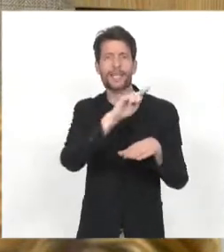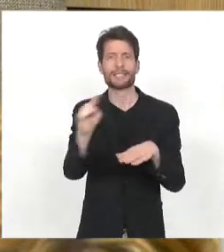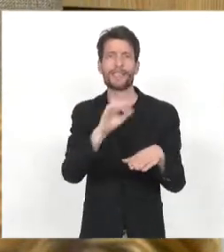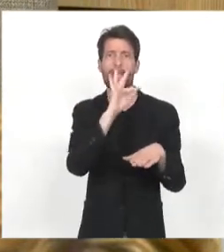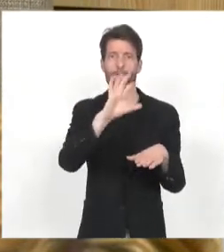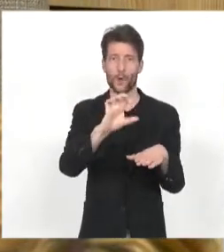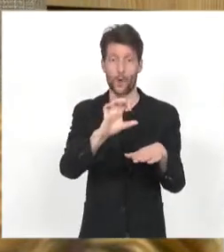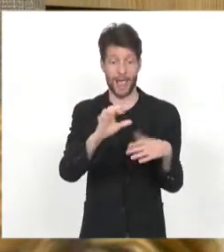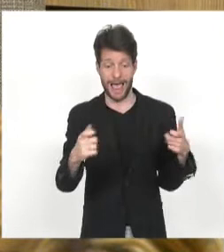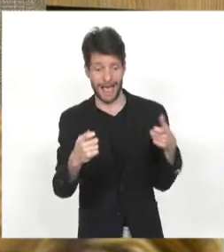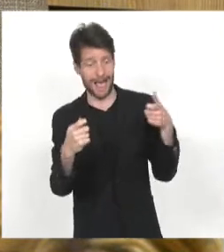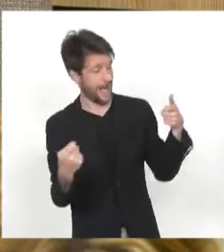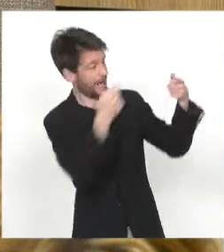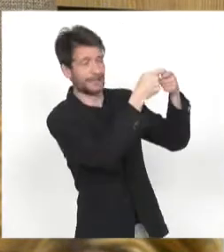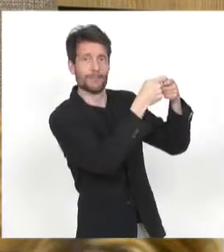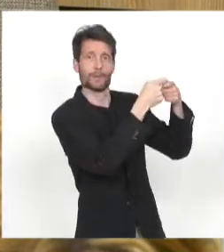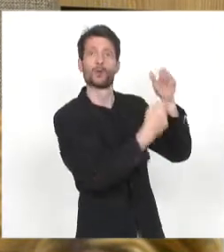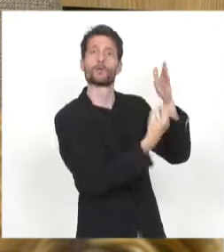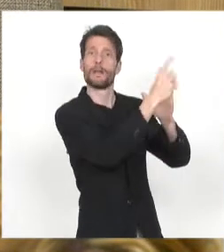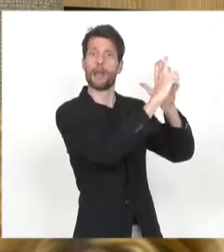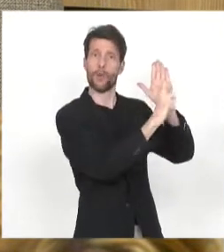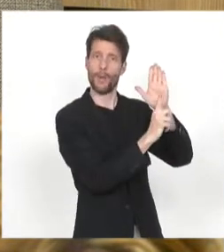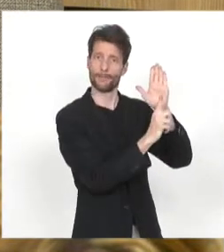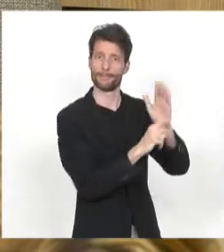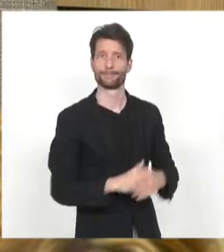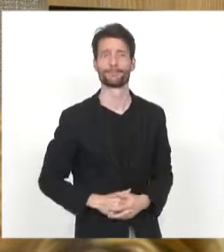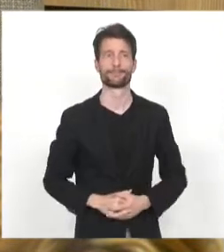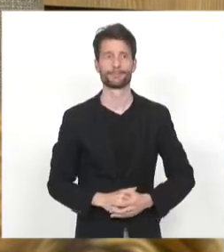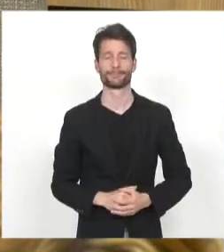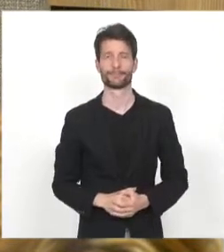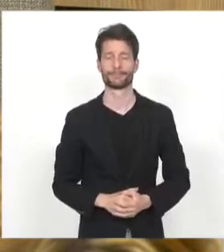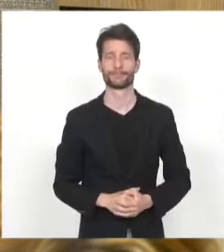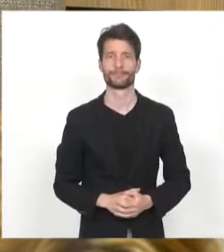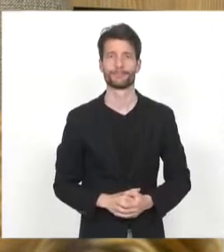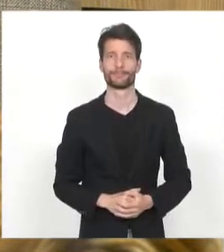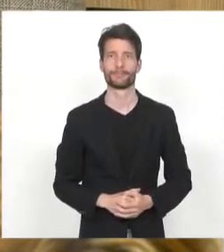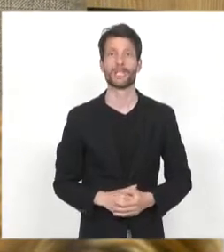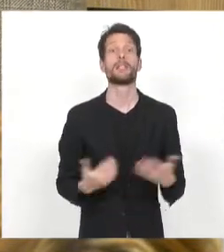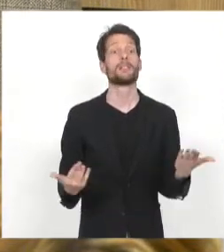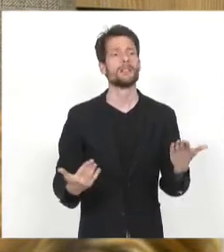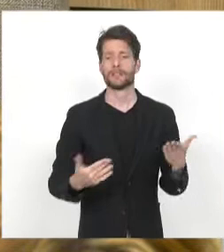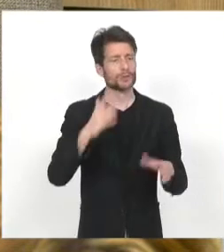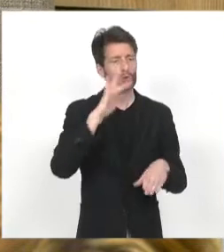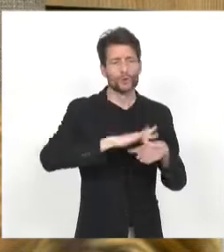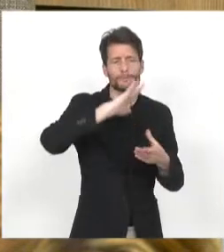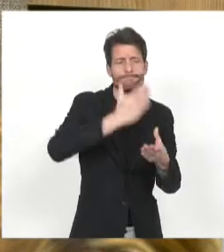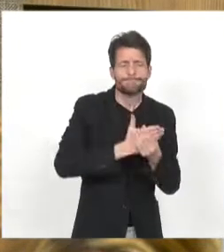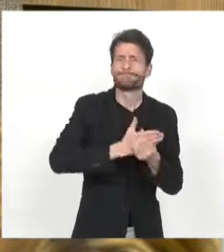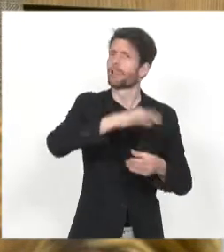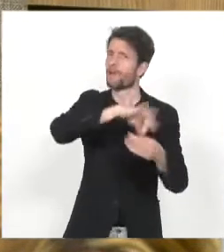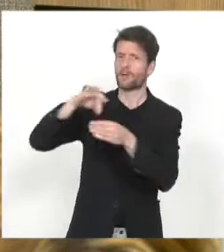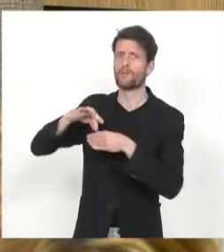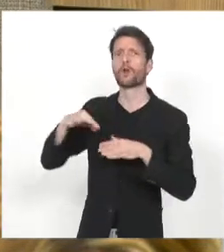territoire aux nouvelles dispositions législatives. L'adapter, car la délibération adoptée à une très large majorité en juin